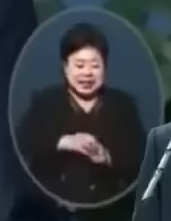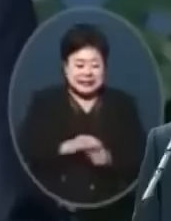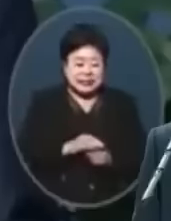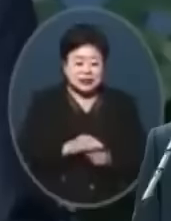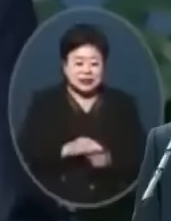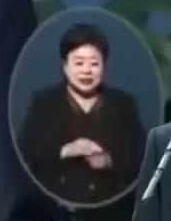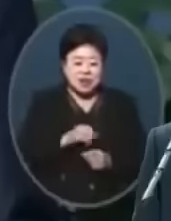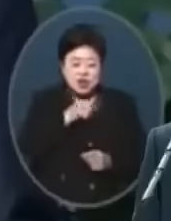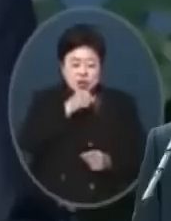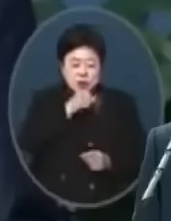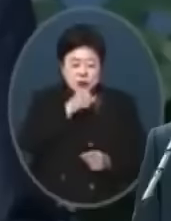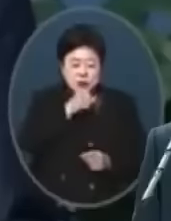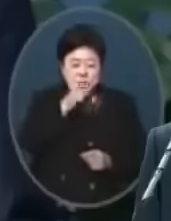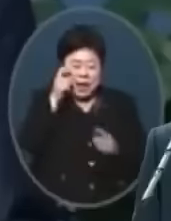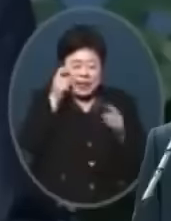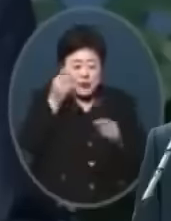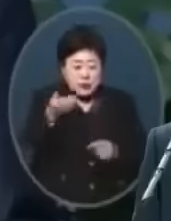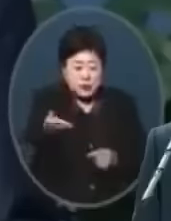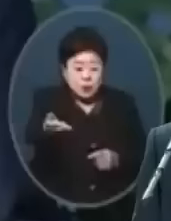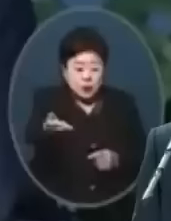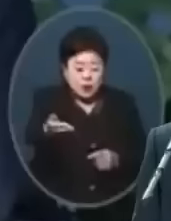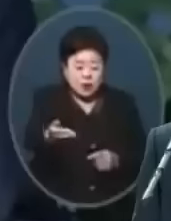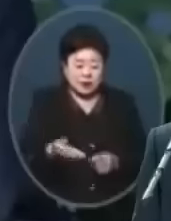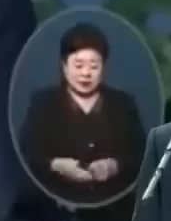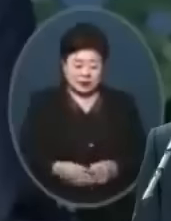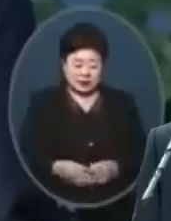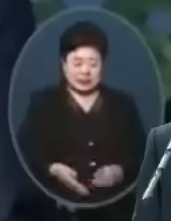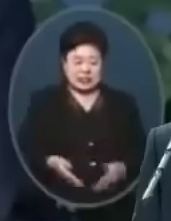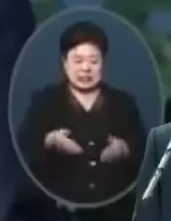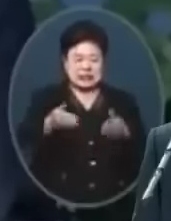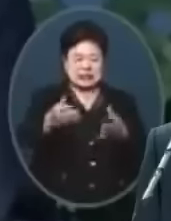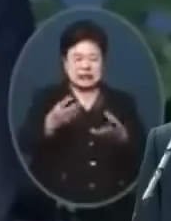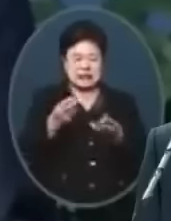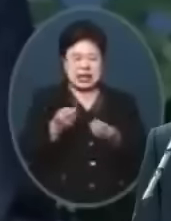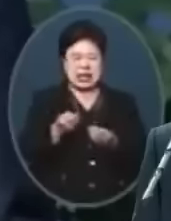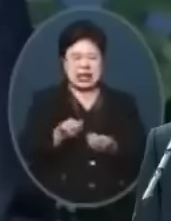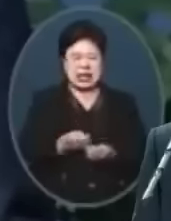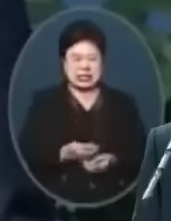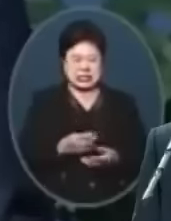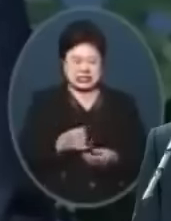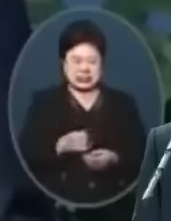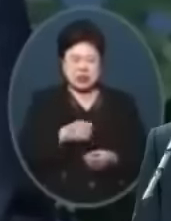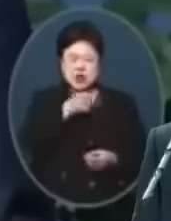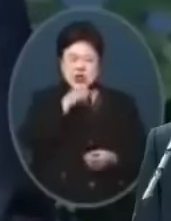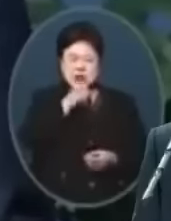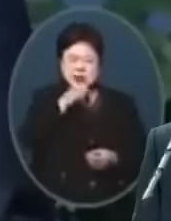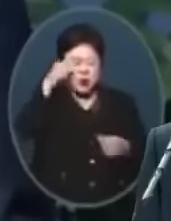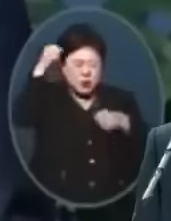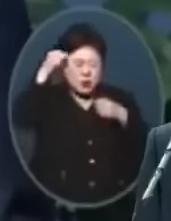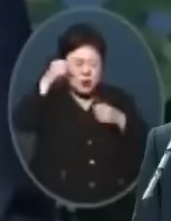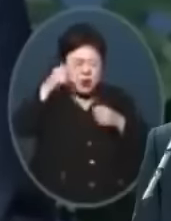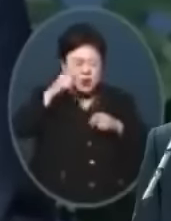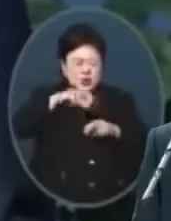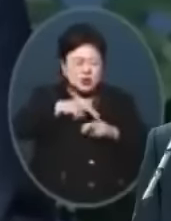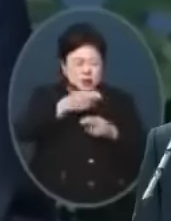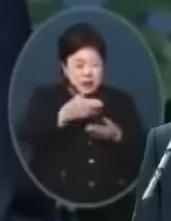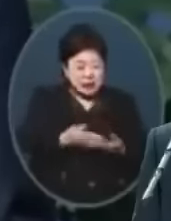주셨으니, 그럼 하나님의 사랑은 길거리에 흔히 굴러다니는 염소 새끼 불과한